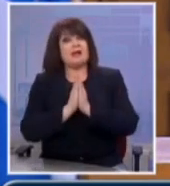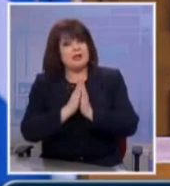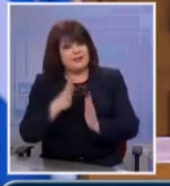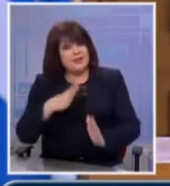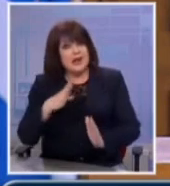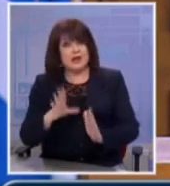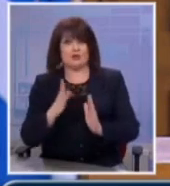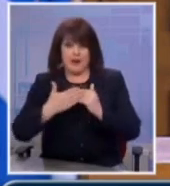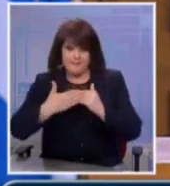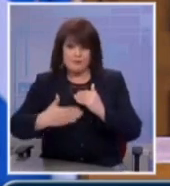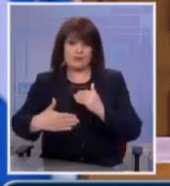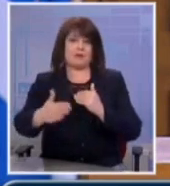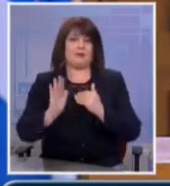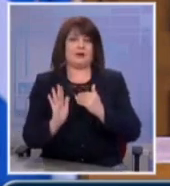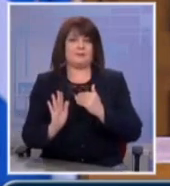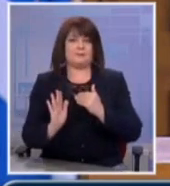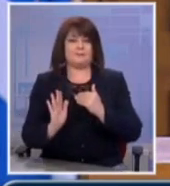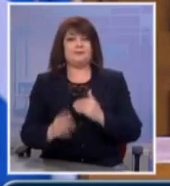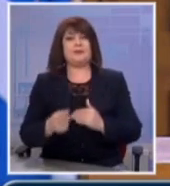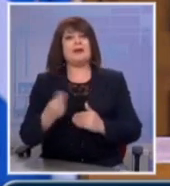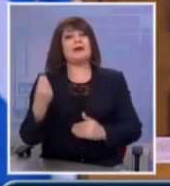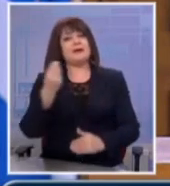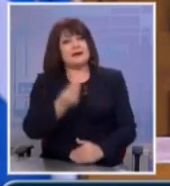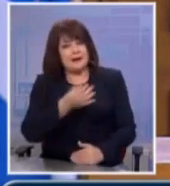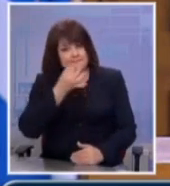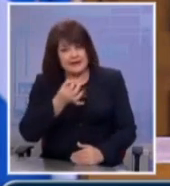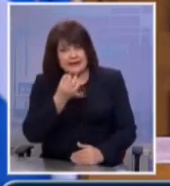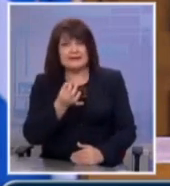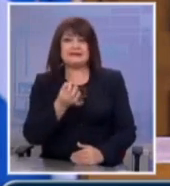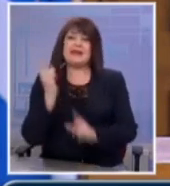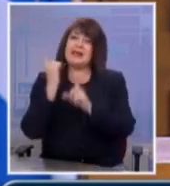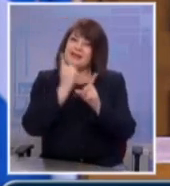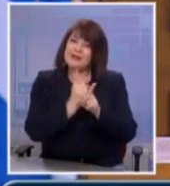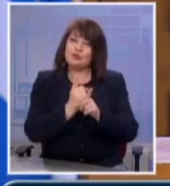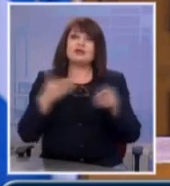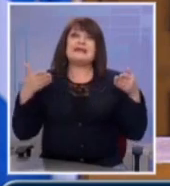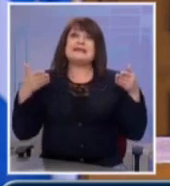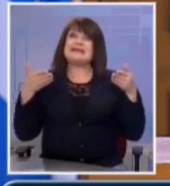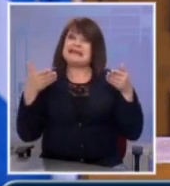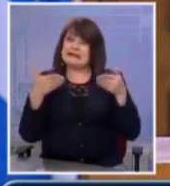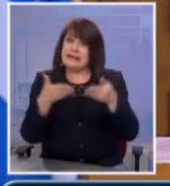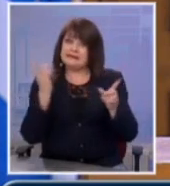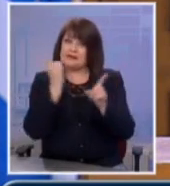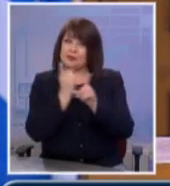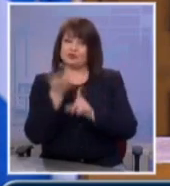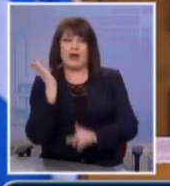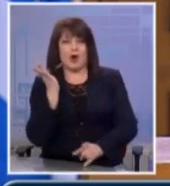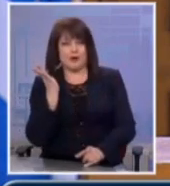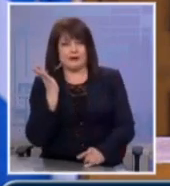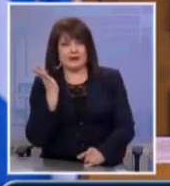λοιπόν από εδώ και μπρος να δώσω το λόγο στους ειδικούς, στους εισηγητές και στους ειδικούς